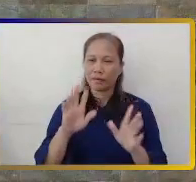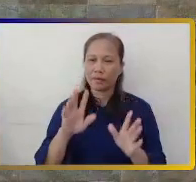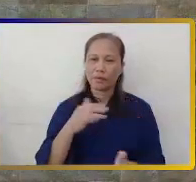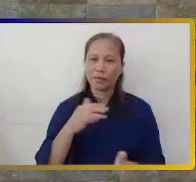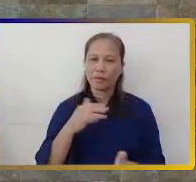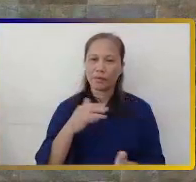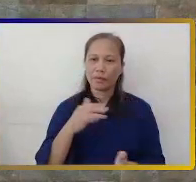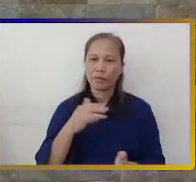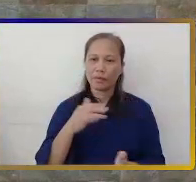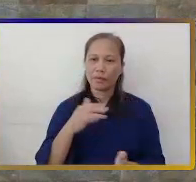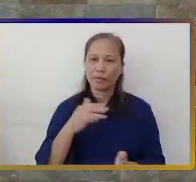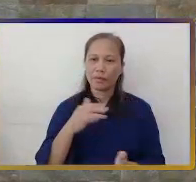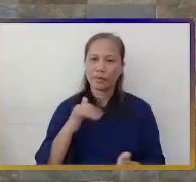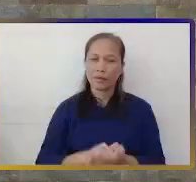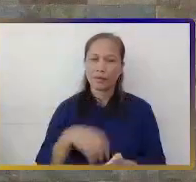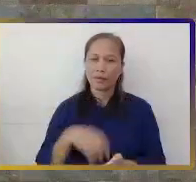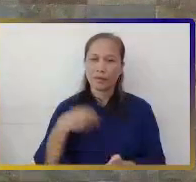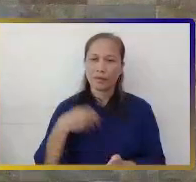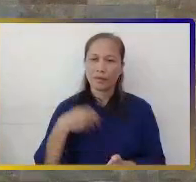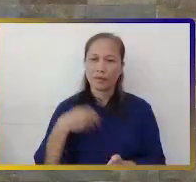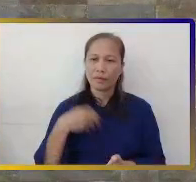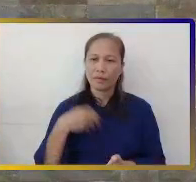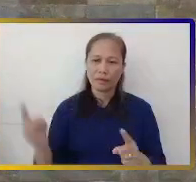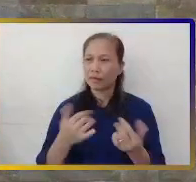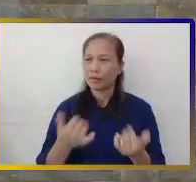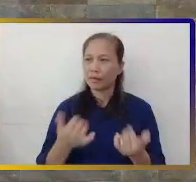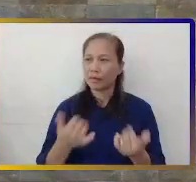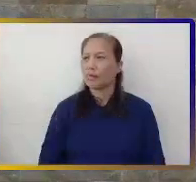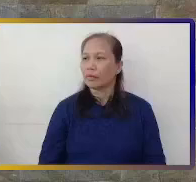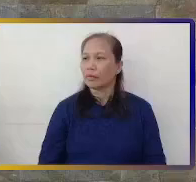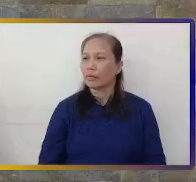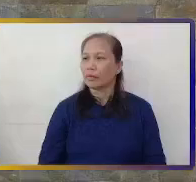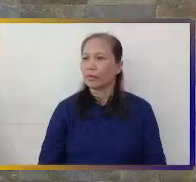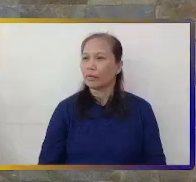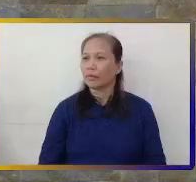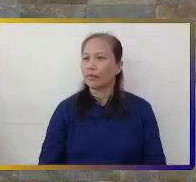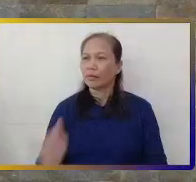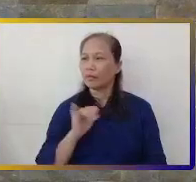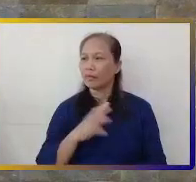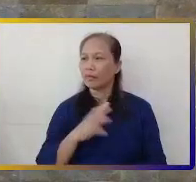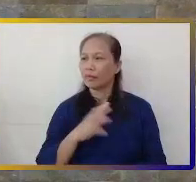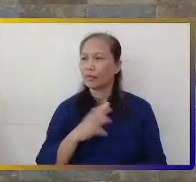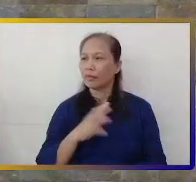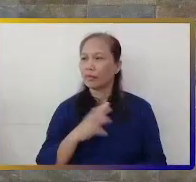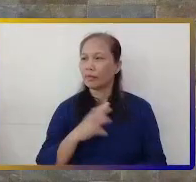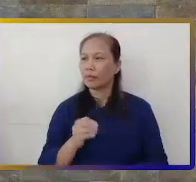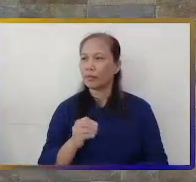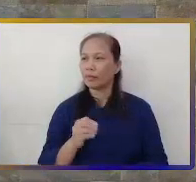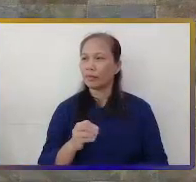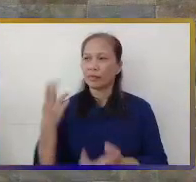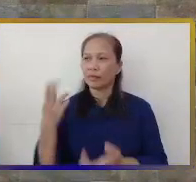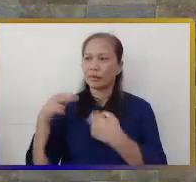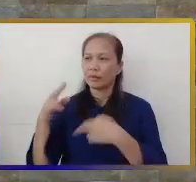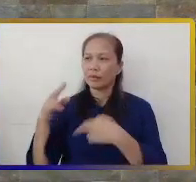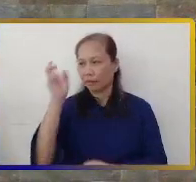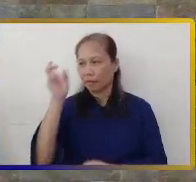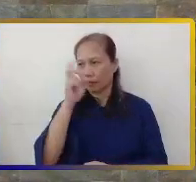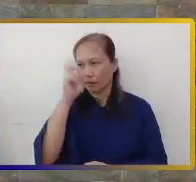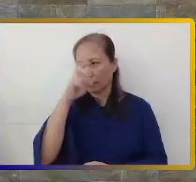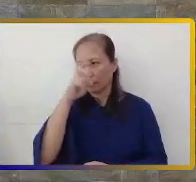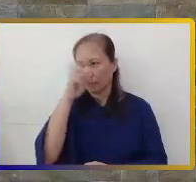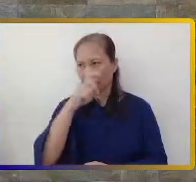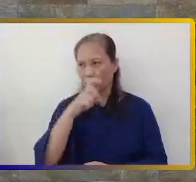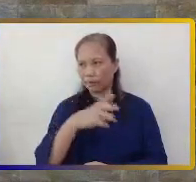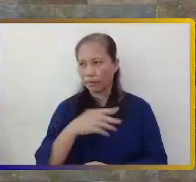din natin sa Panahon Natin po ngayon you see Kaya nga sabi ko po sa inyo historical wise history wise